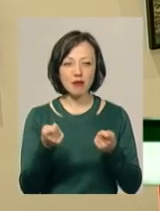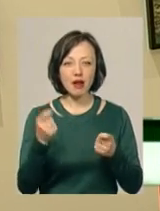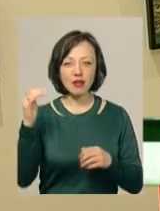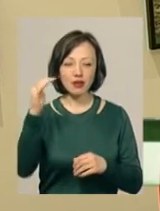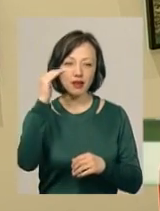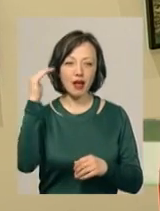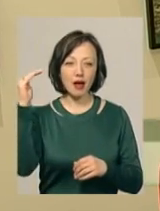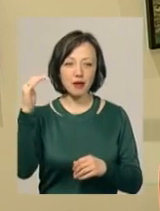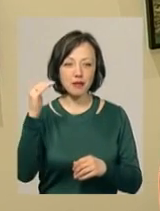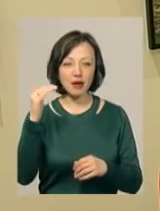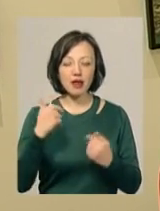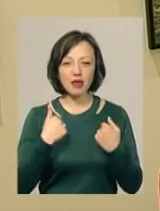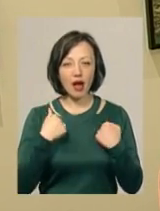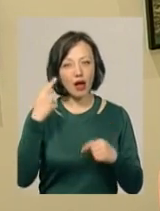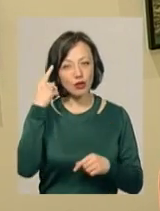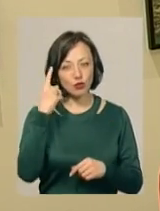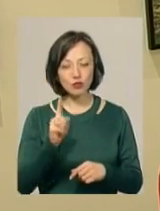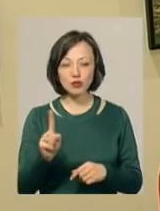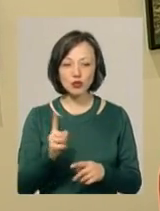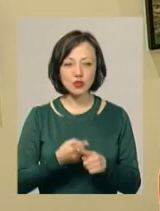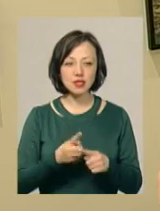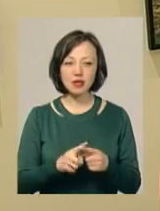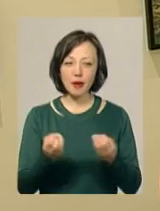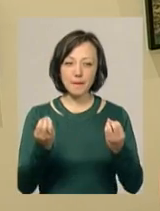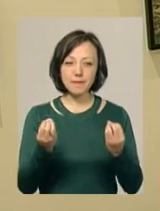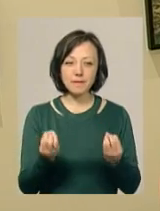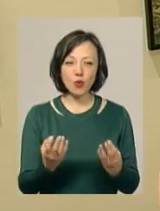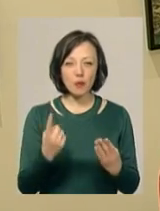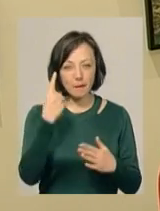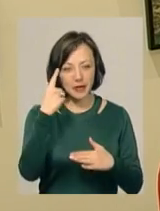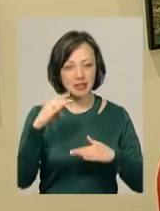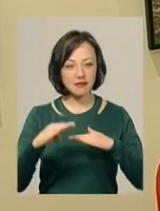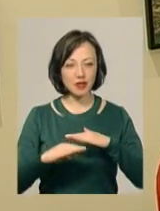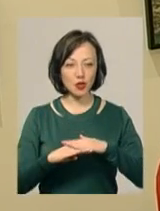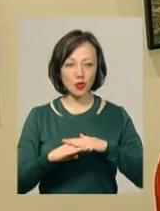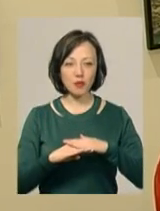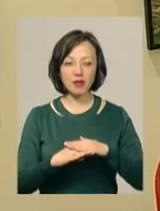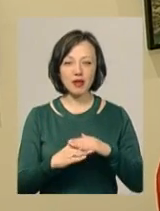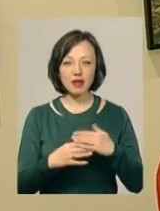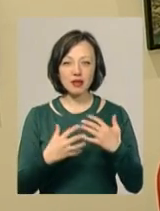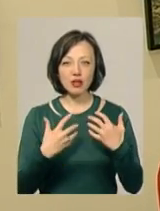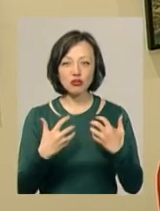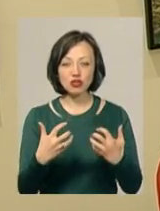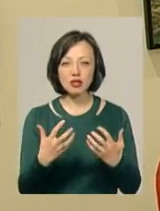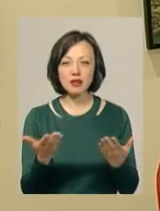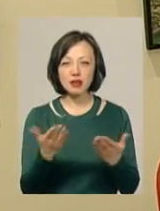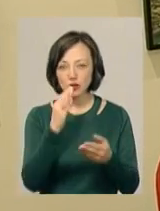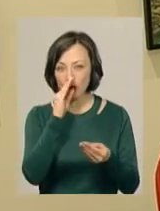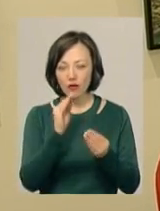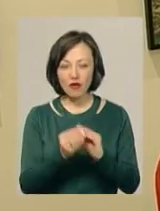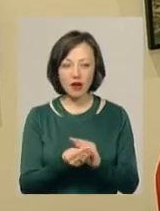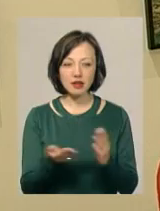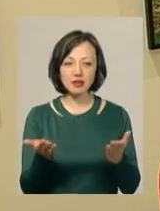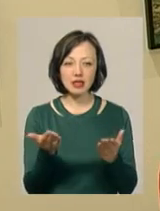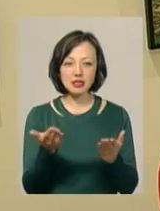неба. Я думаю, що це просто підсвідоме таке тяжіння, десь сховатися,